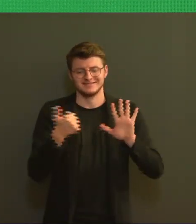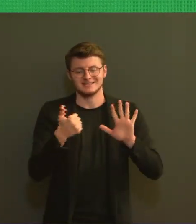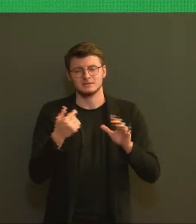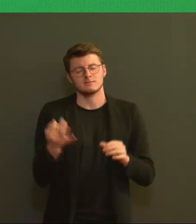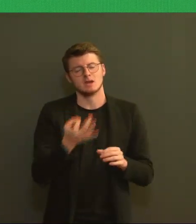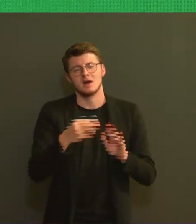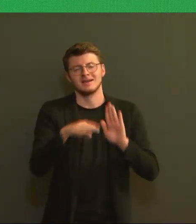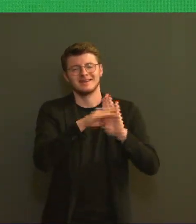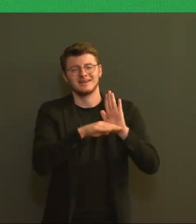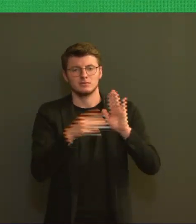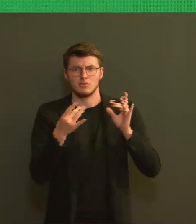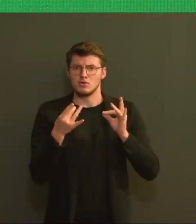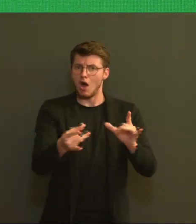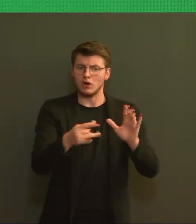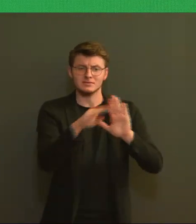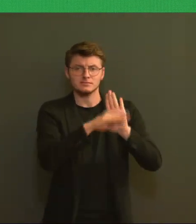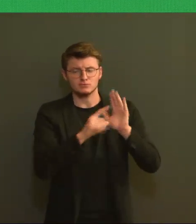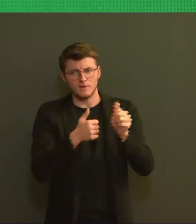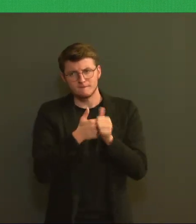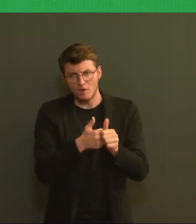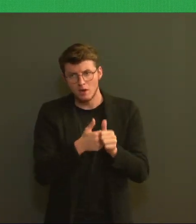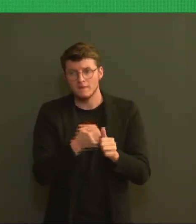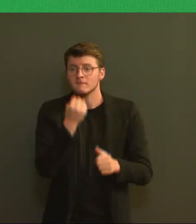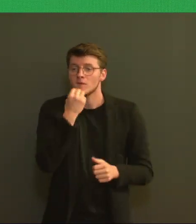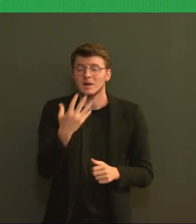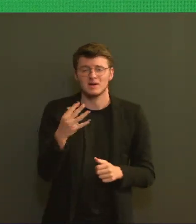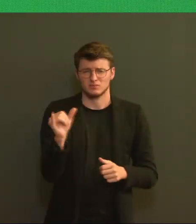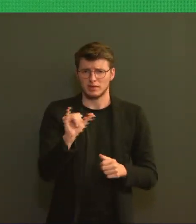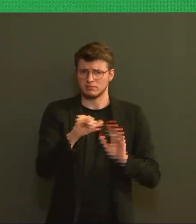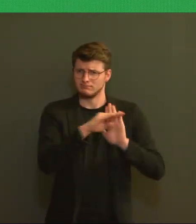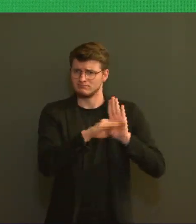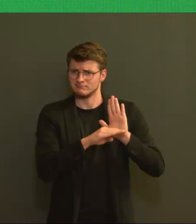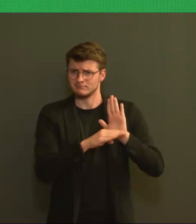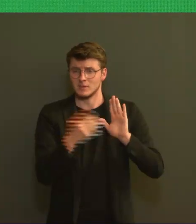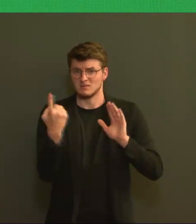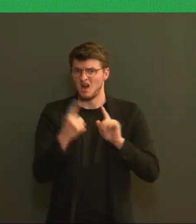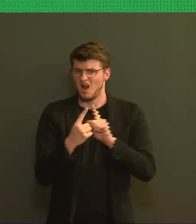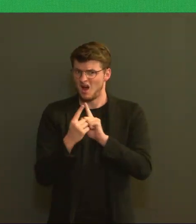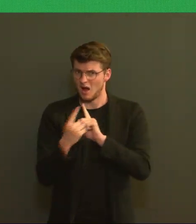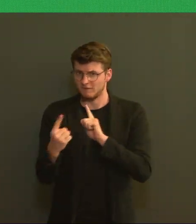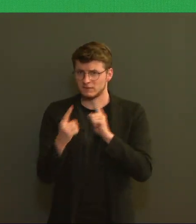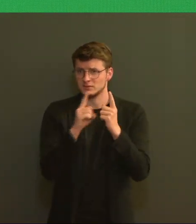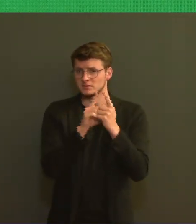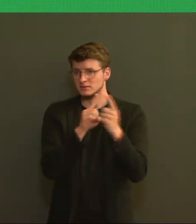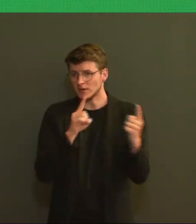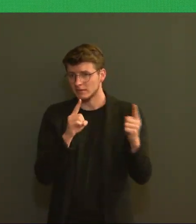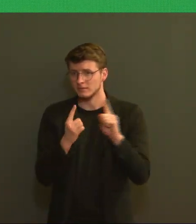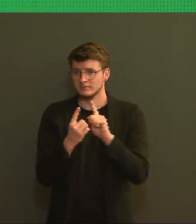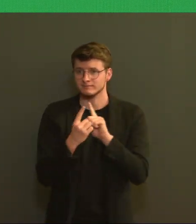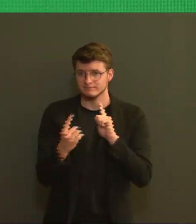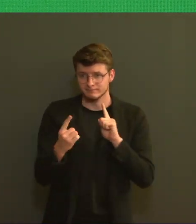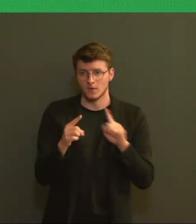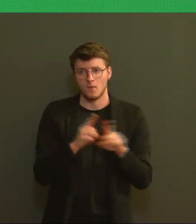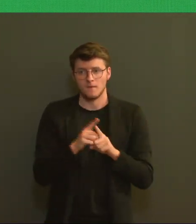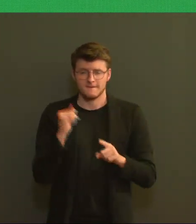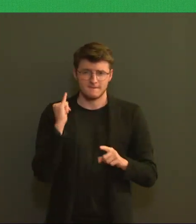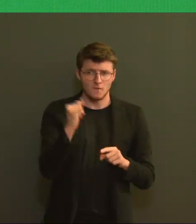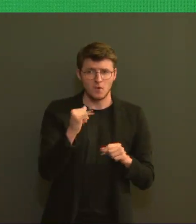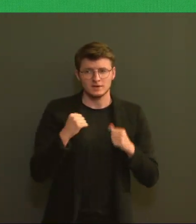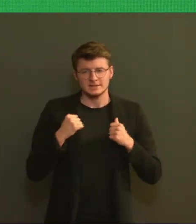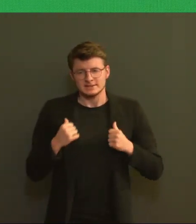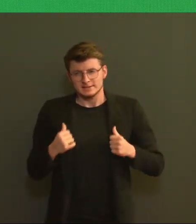respecteren. Zoals bijvoorbeeld het afstand houden van elkaar. Blijf dit vooral volhouden. Enkel